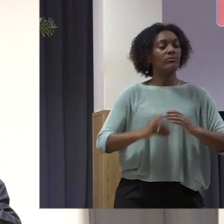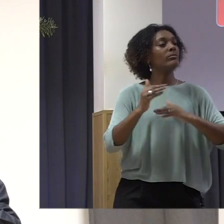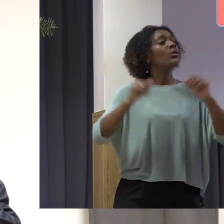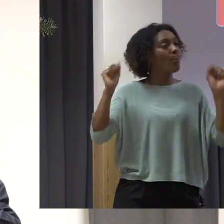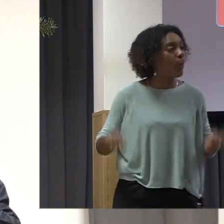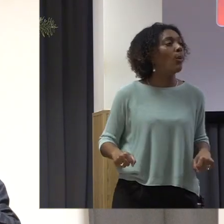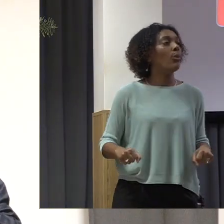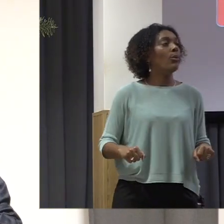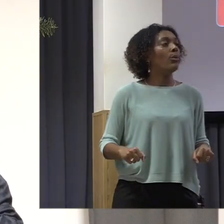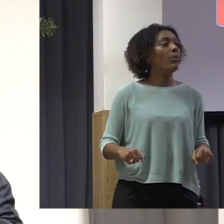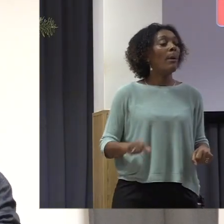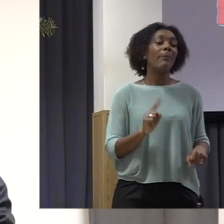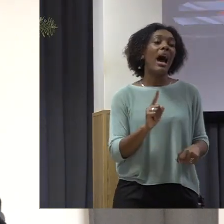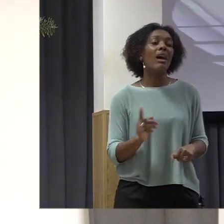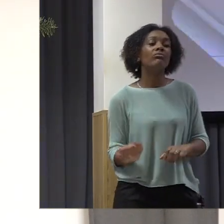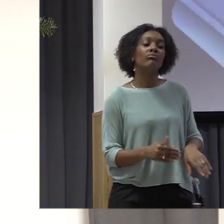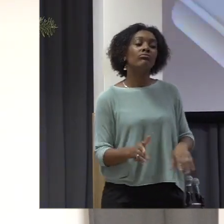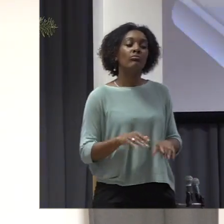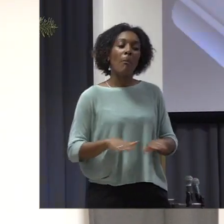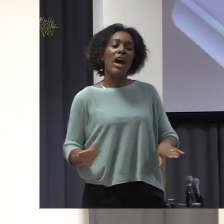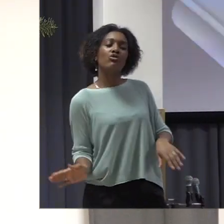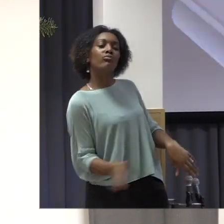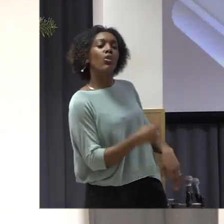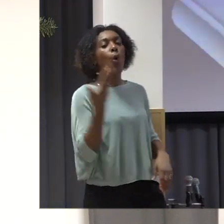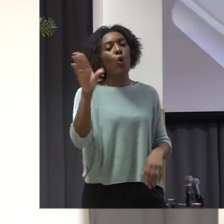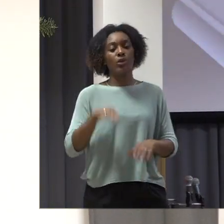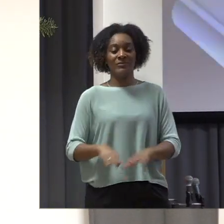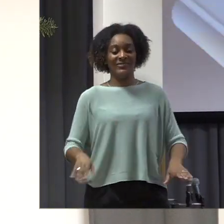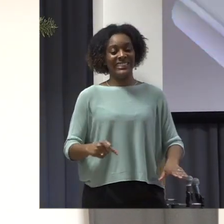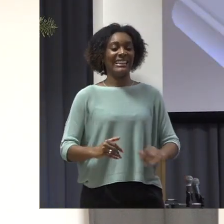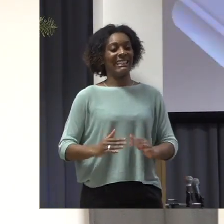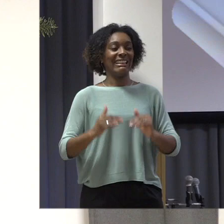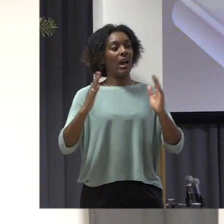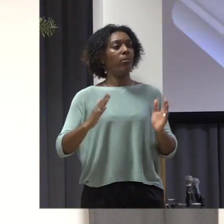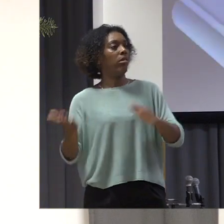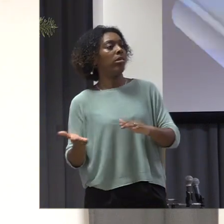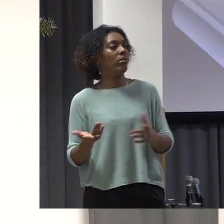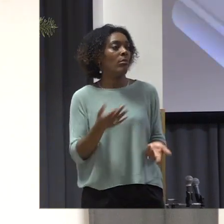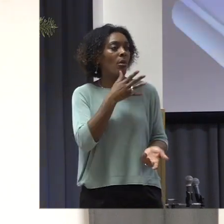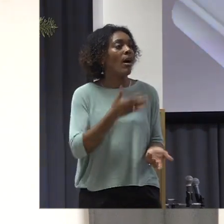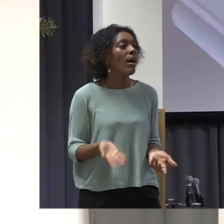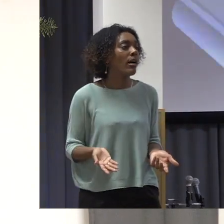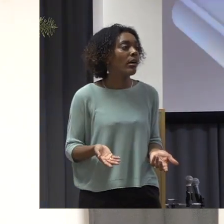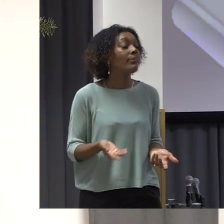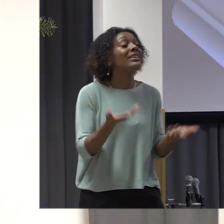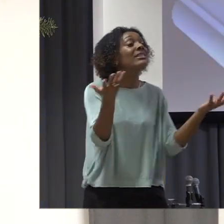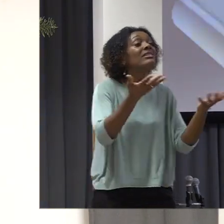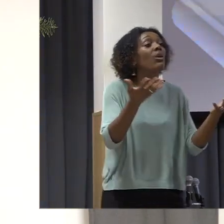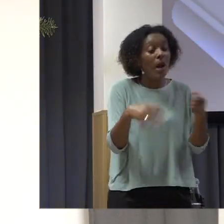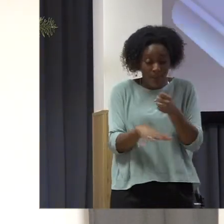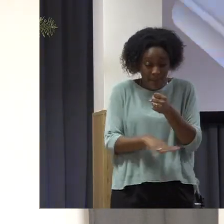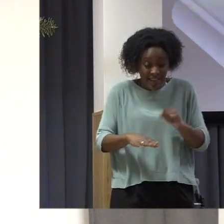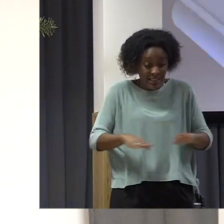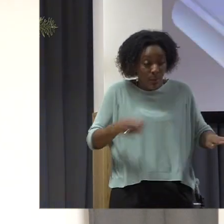cela. Alors, quels sont ces bons fondements? Mais évidemment, les bons fondements, c'est de baser notre